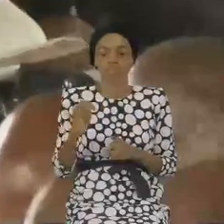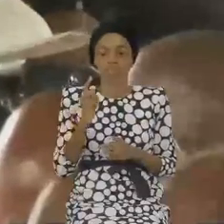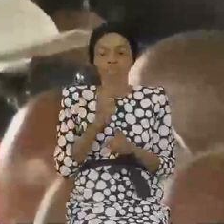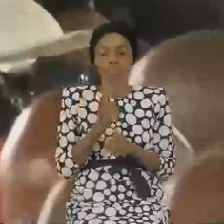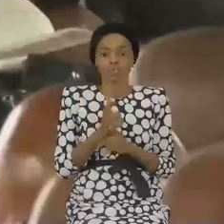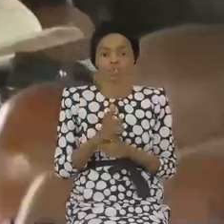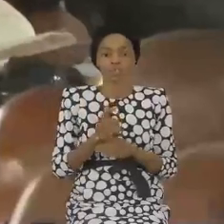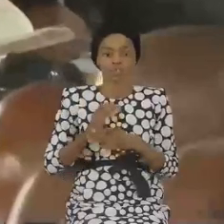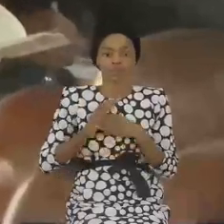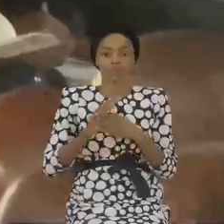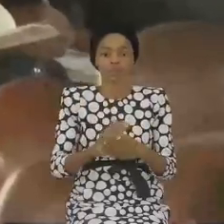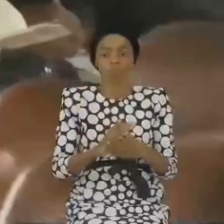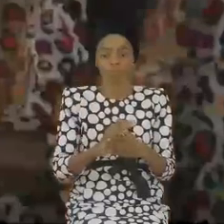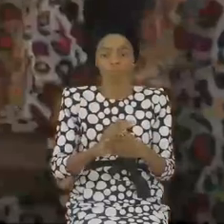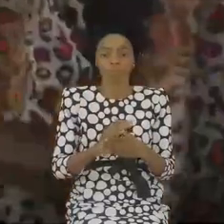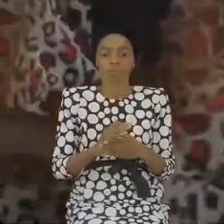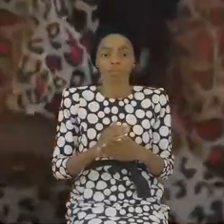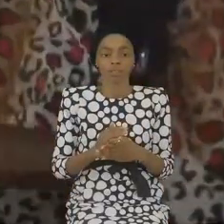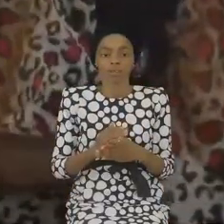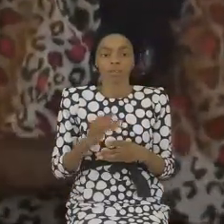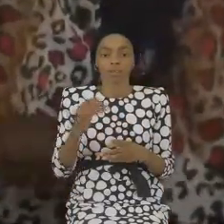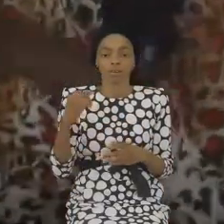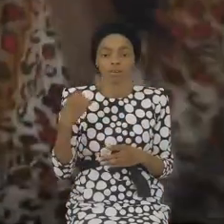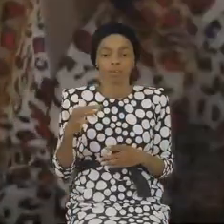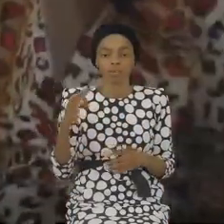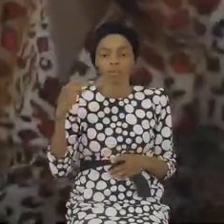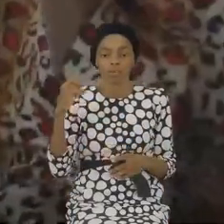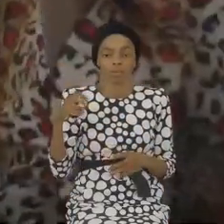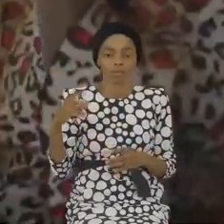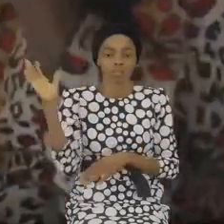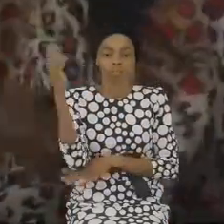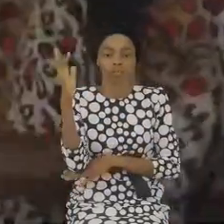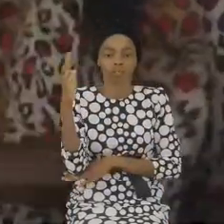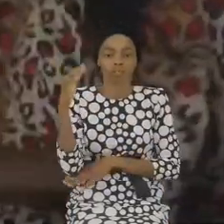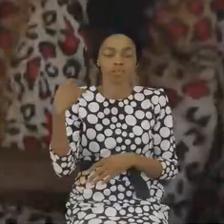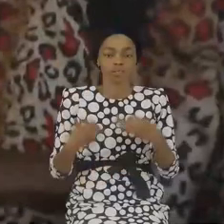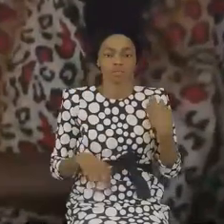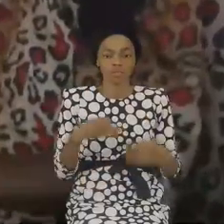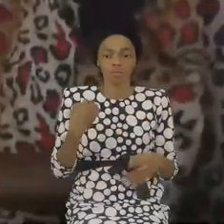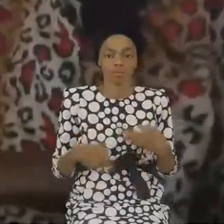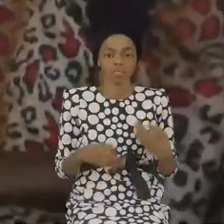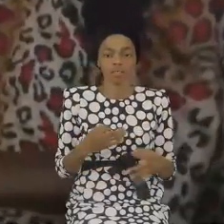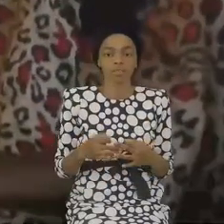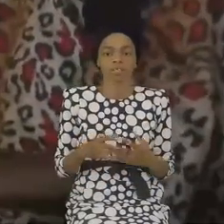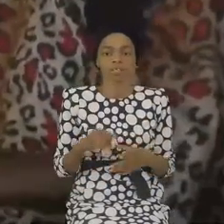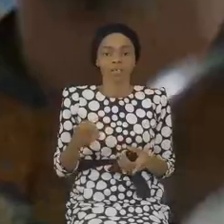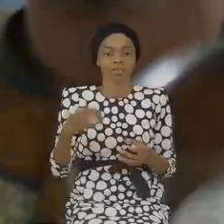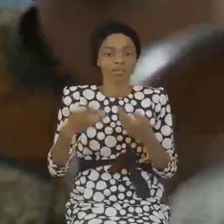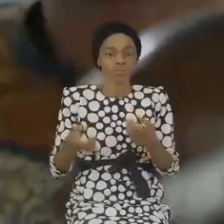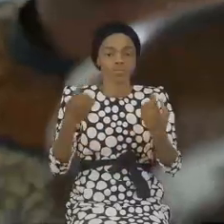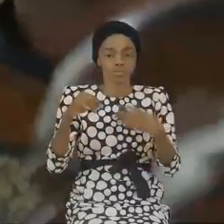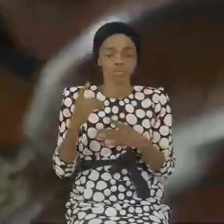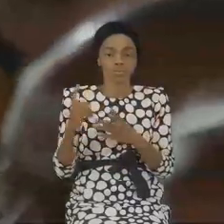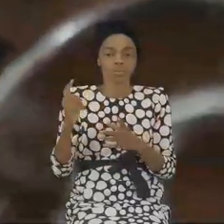jugements sont venus dans le désert sur les désobéissants, sur les souillés, sur les